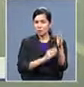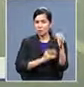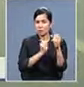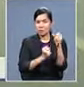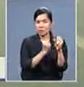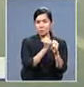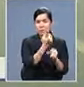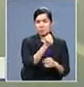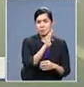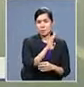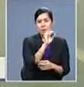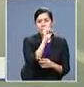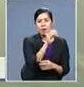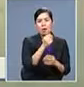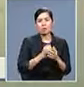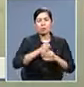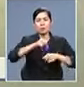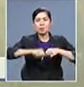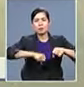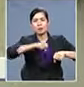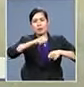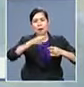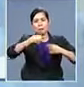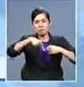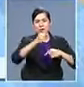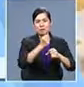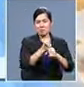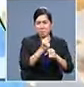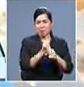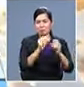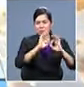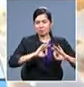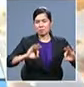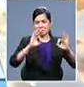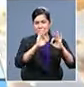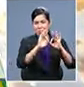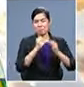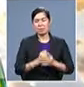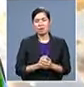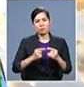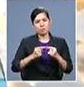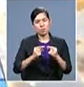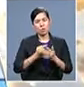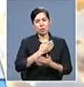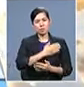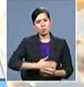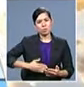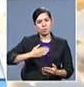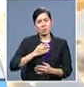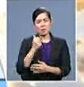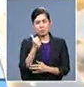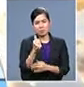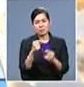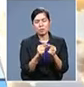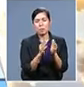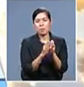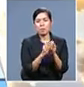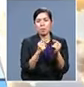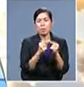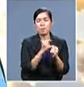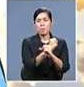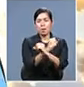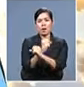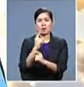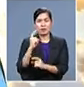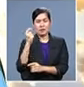านนอกจากจะปลอดภัยและมีประโยชน์ต่อสุขภาพที่สำคัญการปั่นจักรยานไปทำงานประมาณ 6.5 กิโลเมตรต่อวันจะช่วยลดการปล่อย